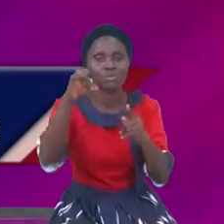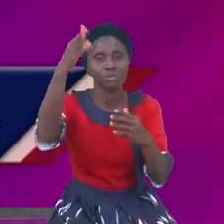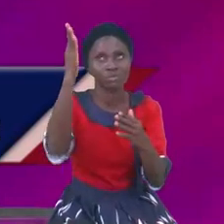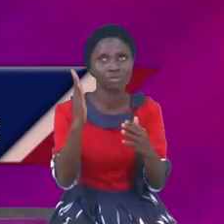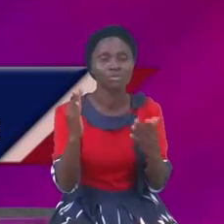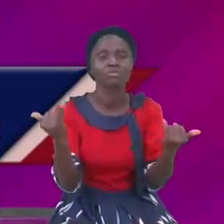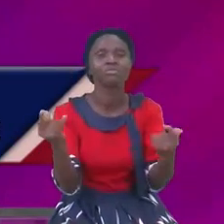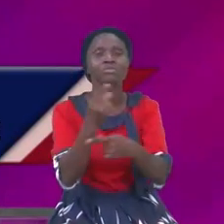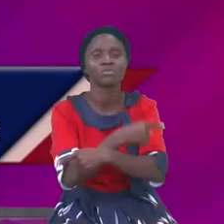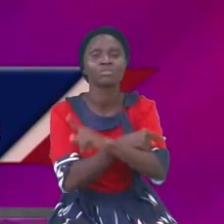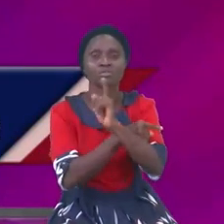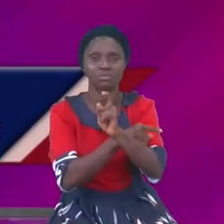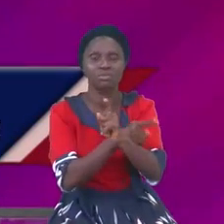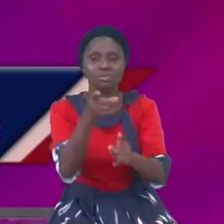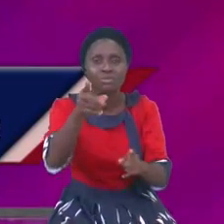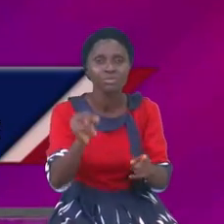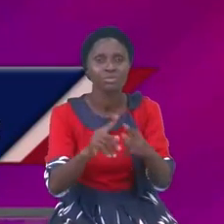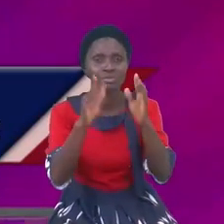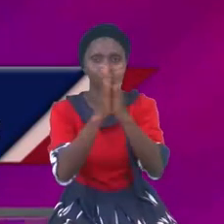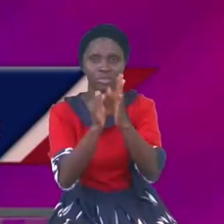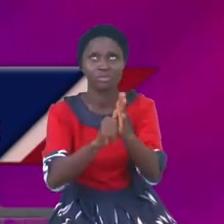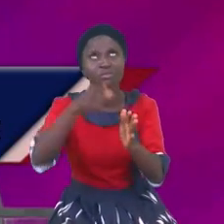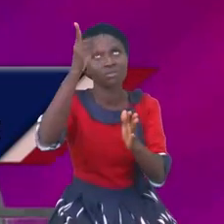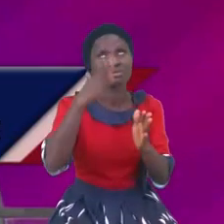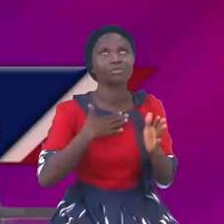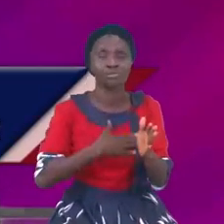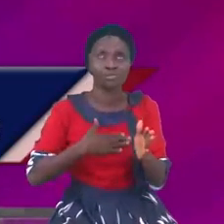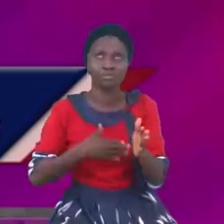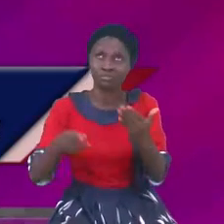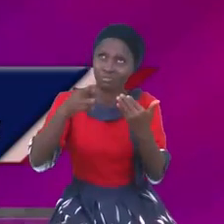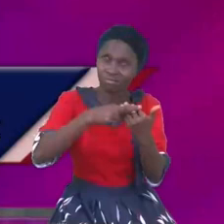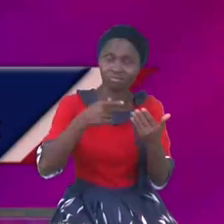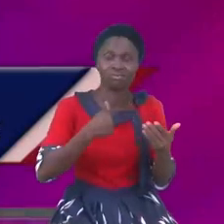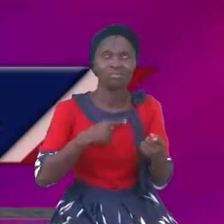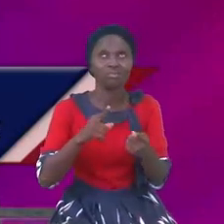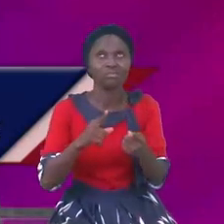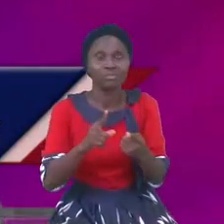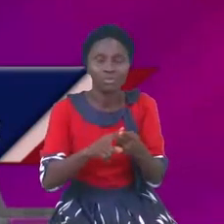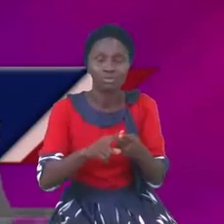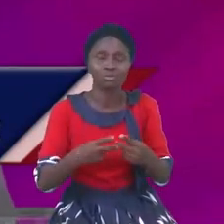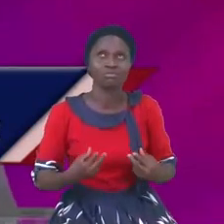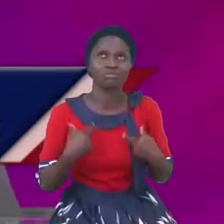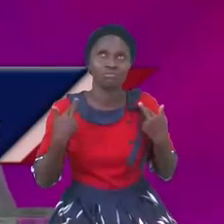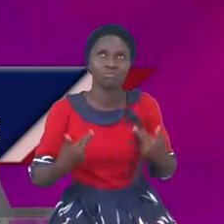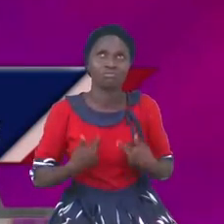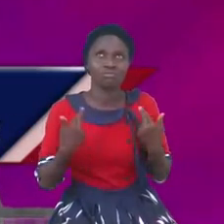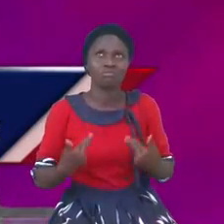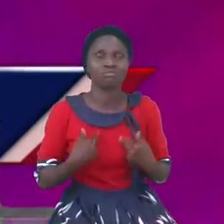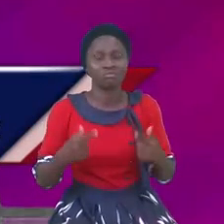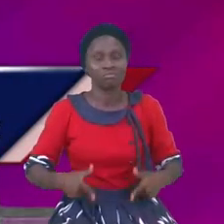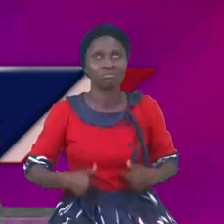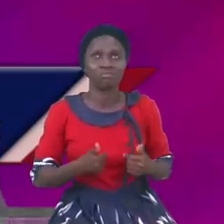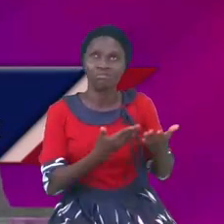au départ. Comment j'étais sérieux avec la parole de Dieu. La parole là qui m'a amené à la lumière. La parole qui t'a ramené à la